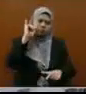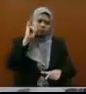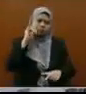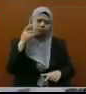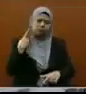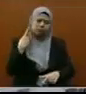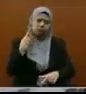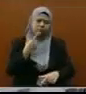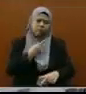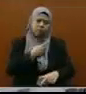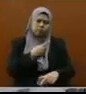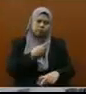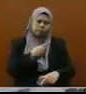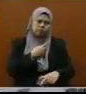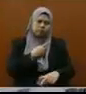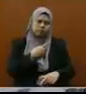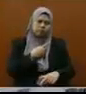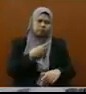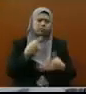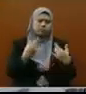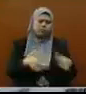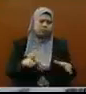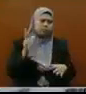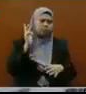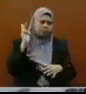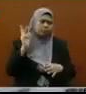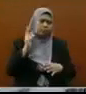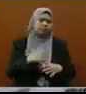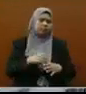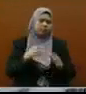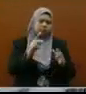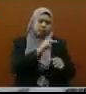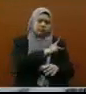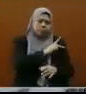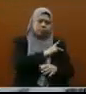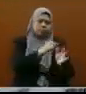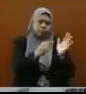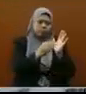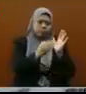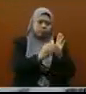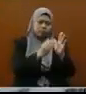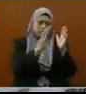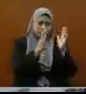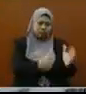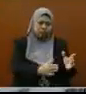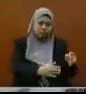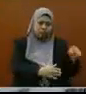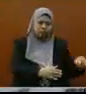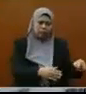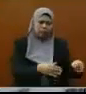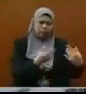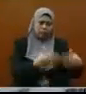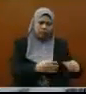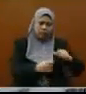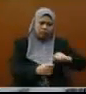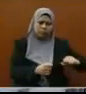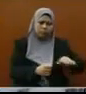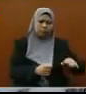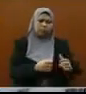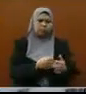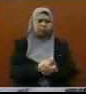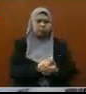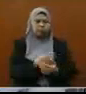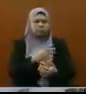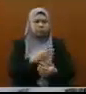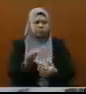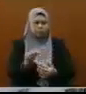perbahasan Yang Berhormat Ketua Pembangkang dan juga kita juga mendengar perbahasan-perbahasan daripada Yang Berhormat rakan-rakan Yang Berhormat